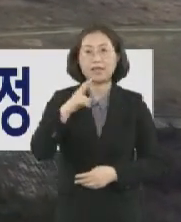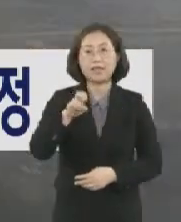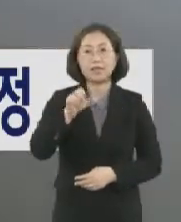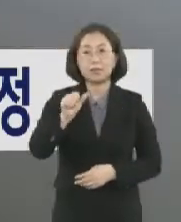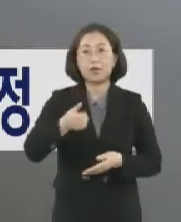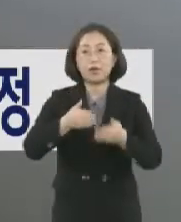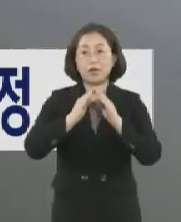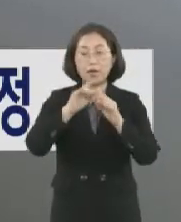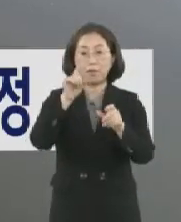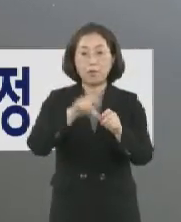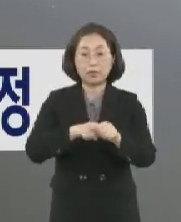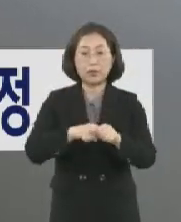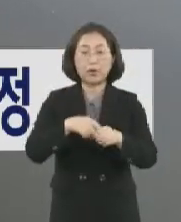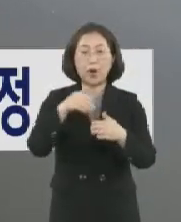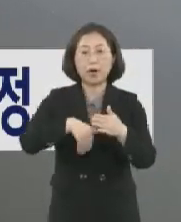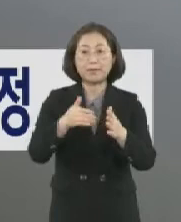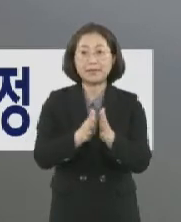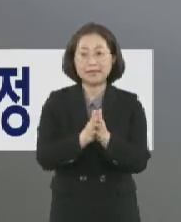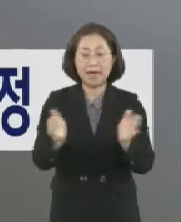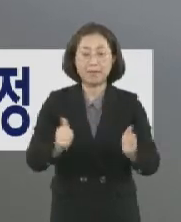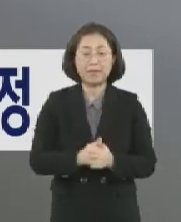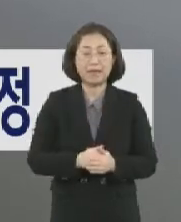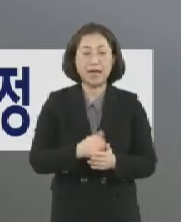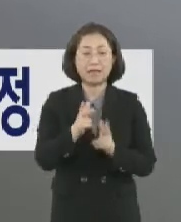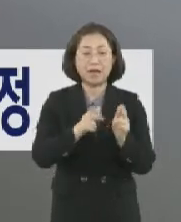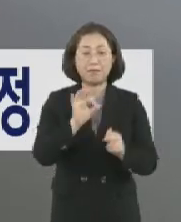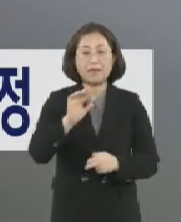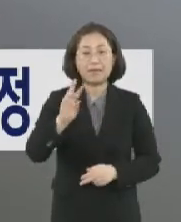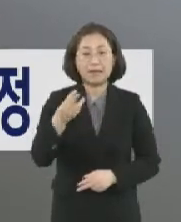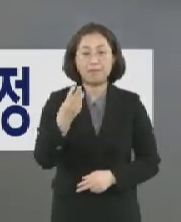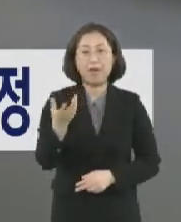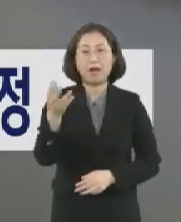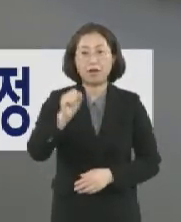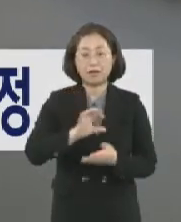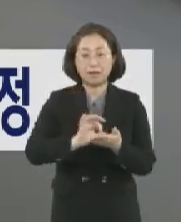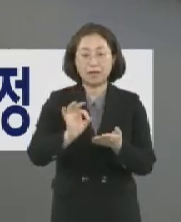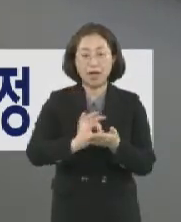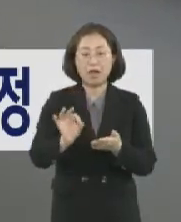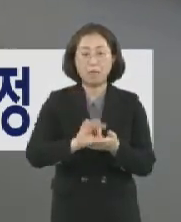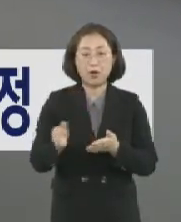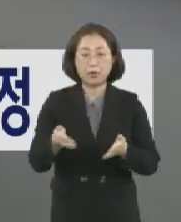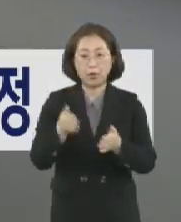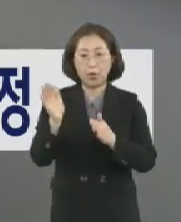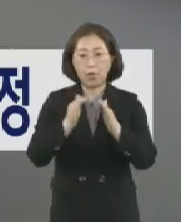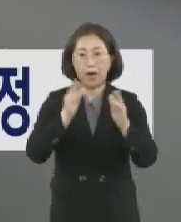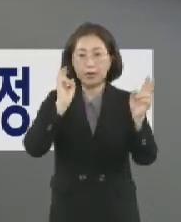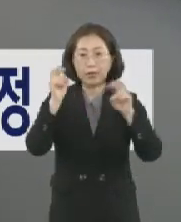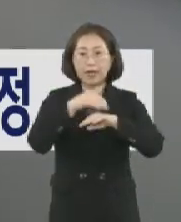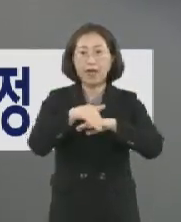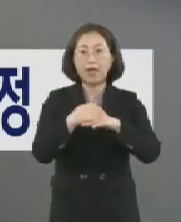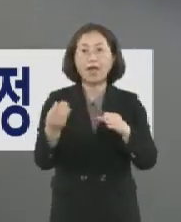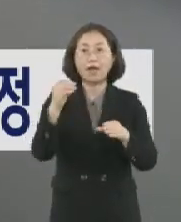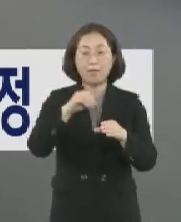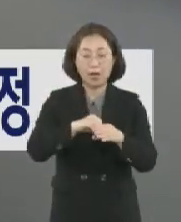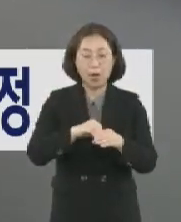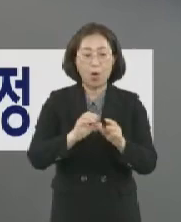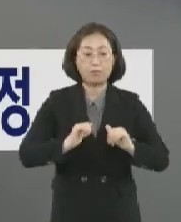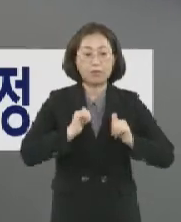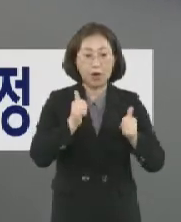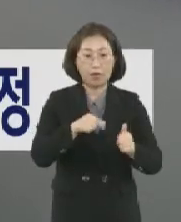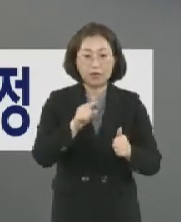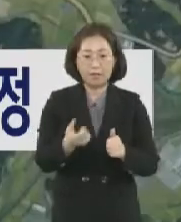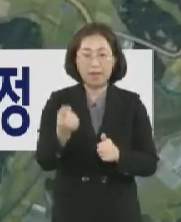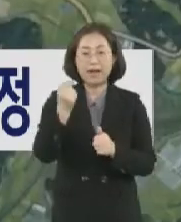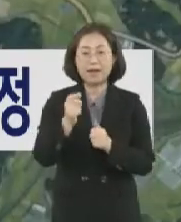됩니다 금강저 건설은 사업비 300억원 으로 충남도 도로 건설 관리 계획에 반영 됐으며 부여군 은